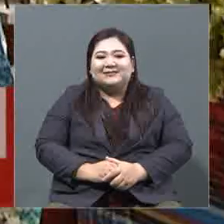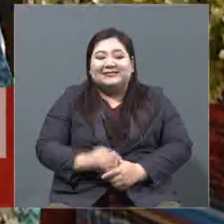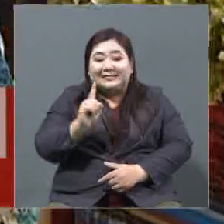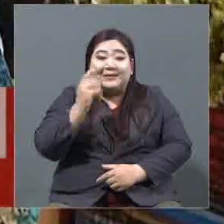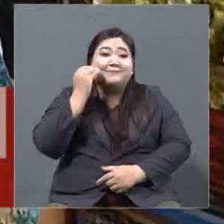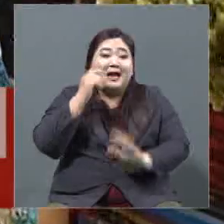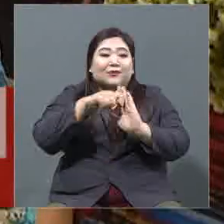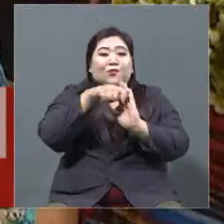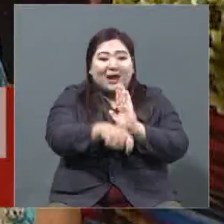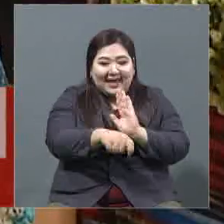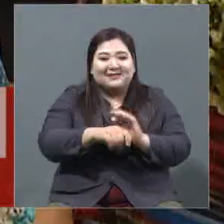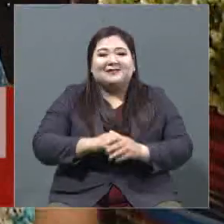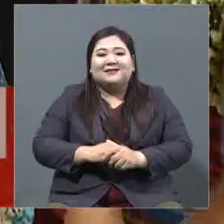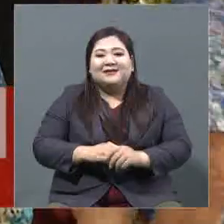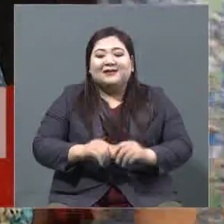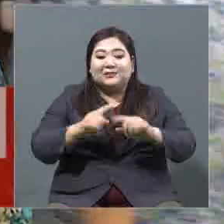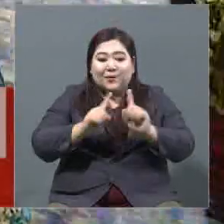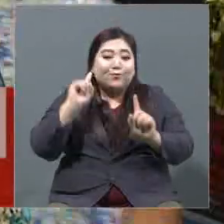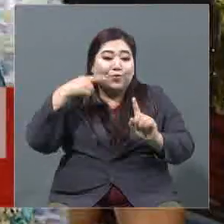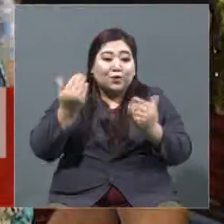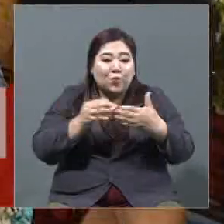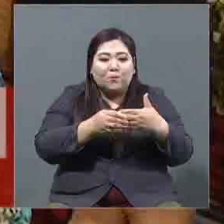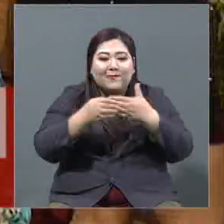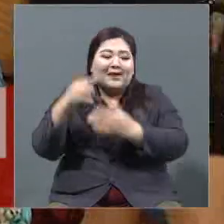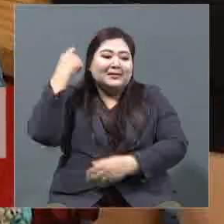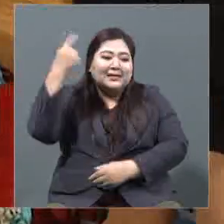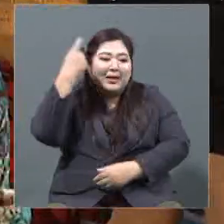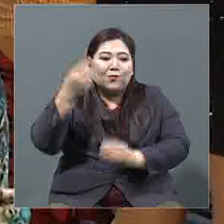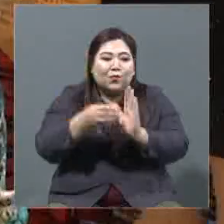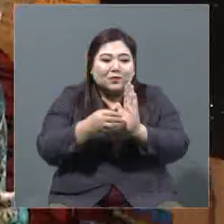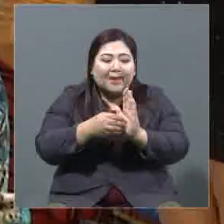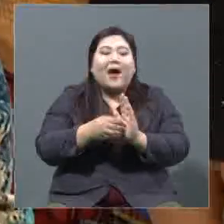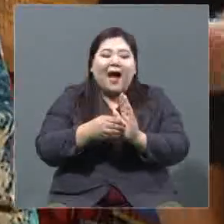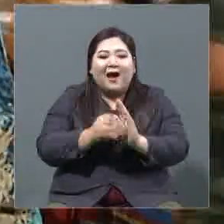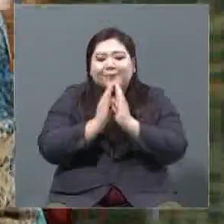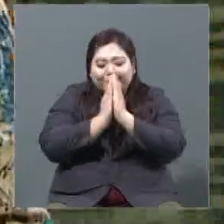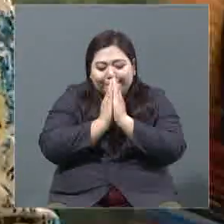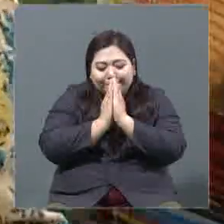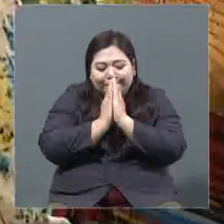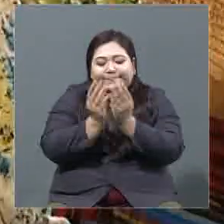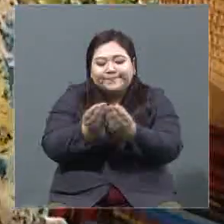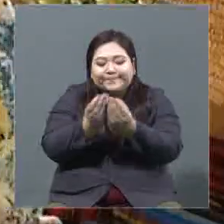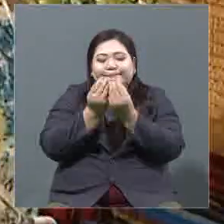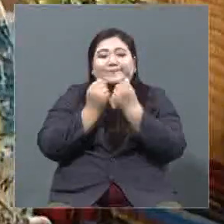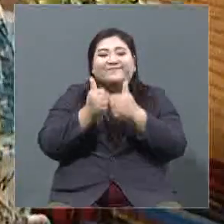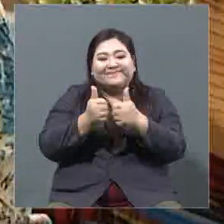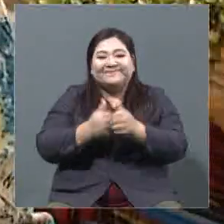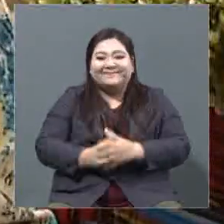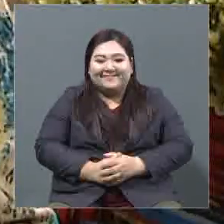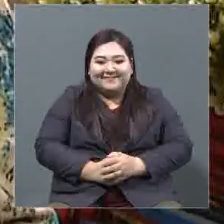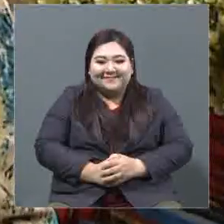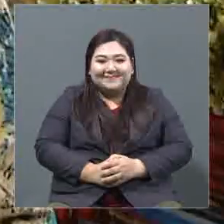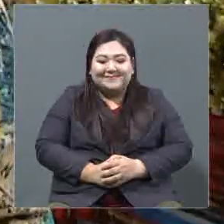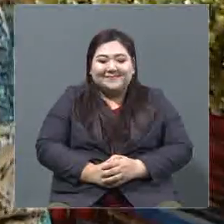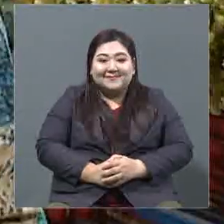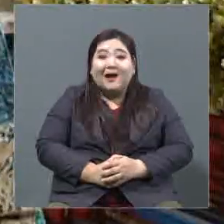คราชนะคะเลยลูกสาวพามาเที่ยวกรุงเทพแล้วก็เลยมาขอพรไหว้พระด้วยค่ะ สงกรานต์ด้วยแล้วก็ตร